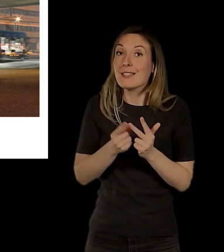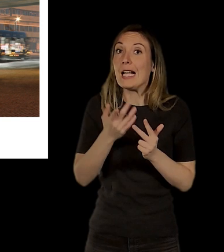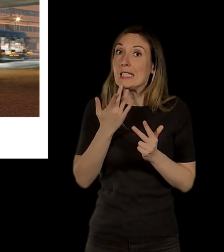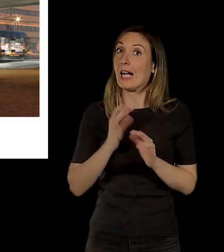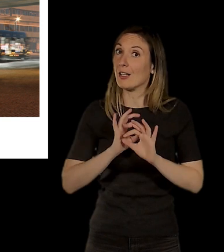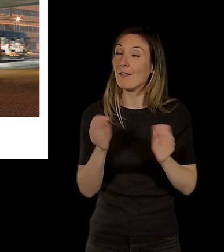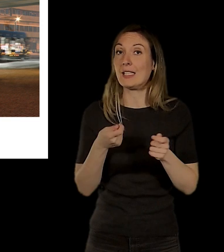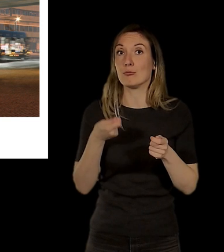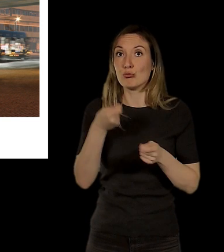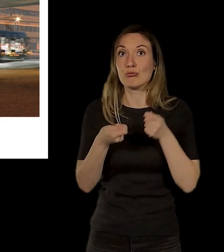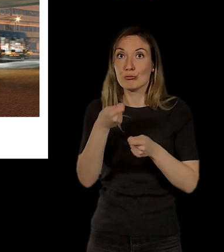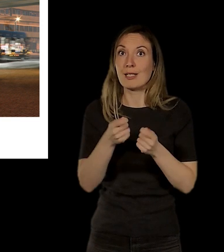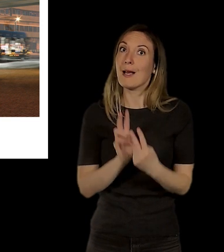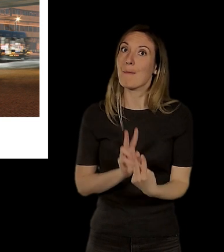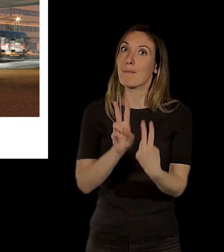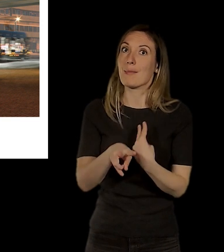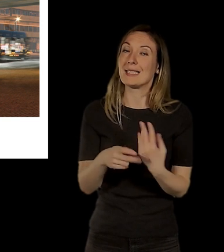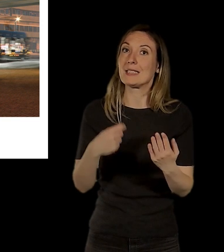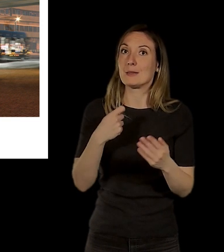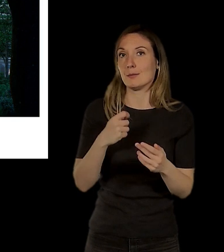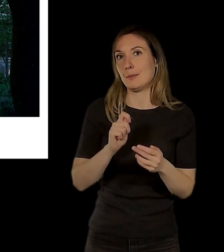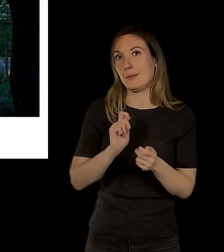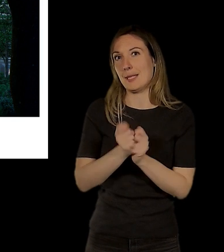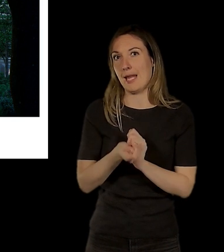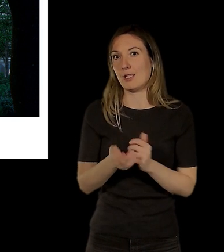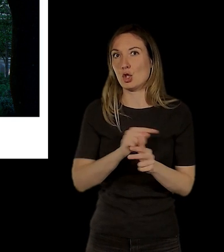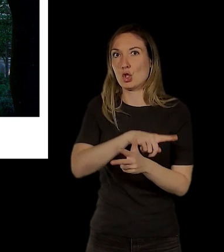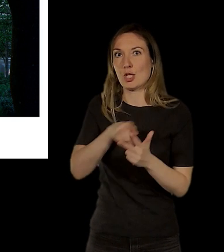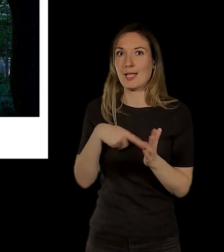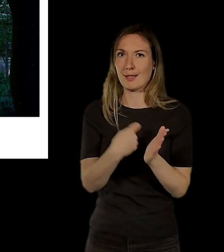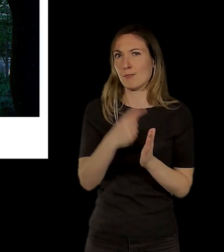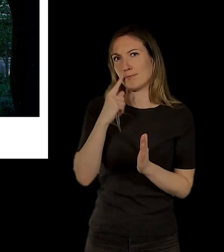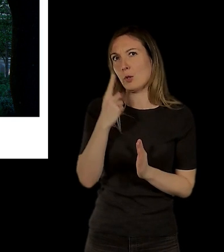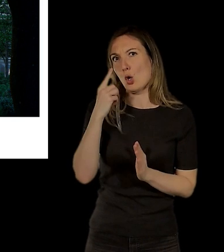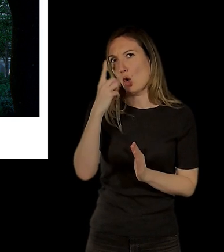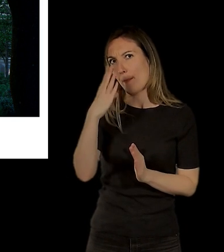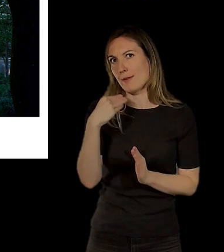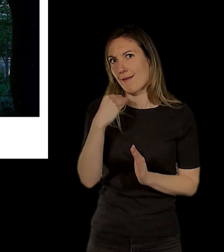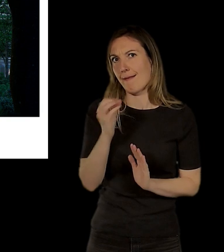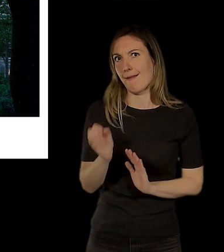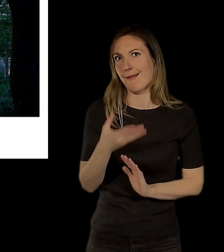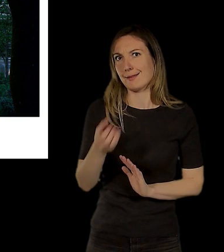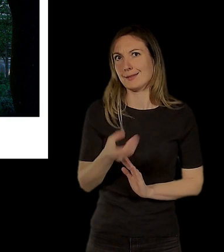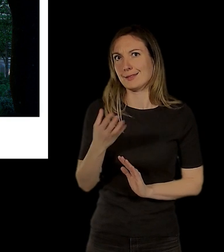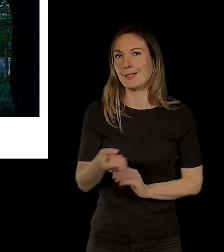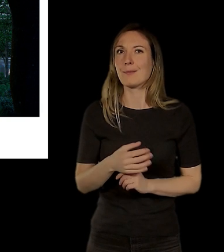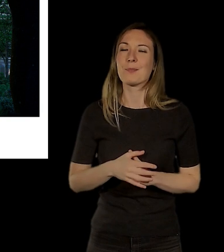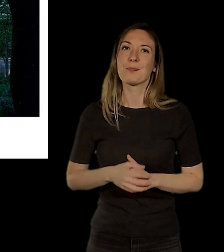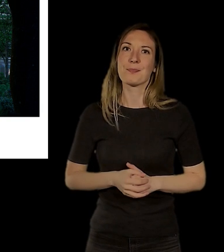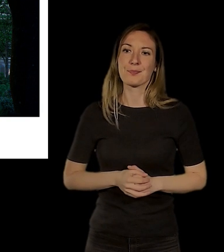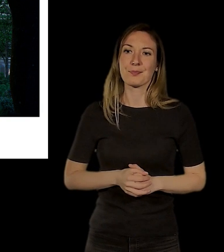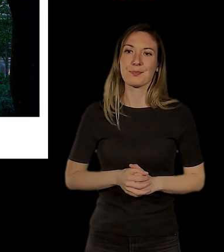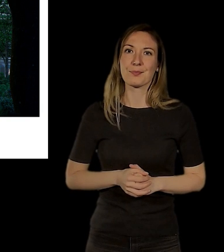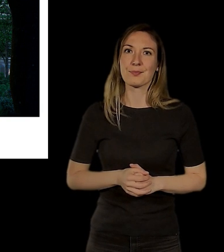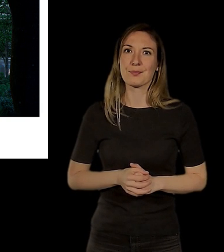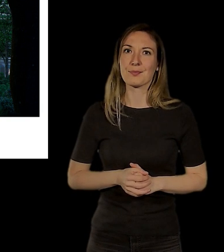třetího typu intervence. Zde ještě pár ilustrací. A v podstatě pod tělesem